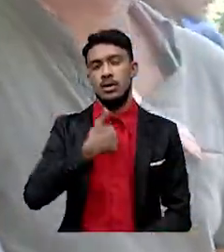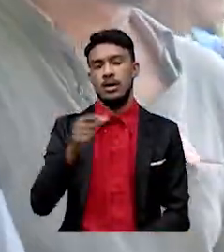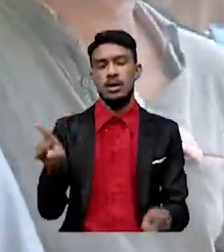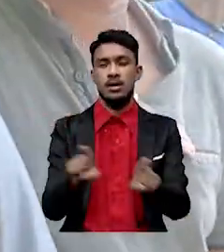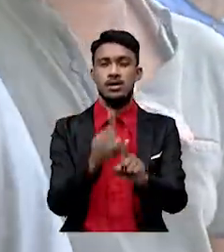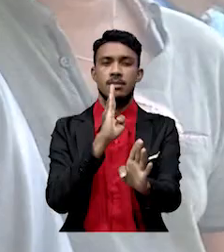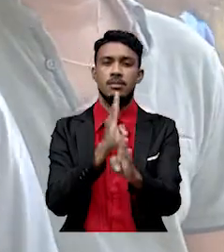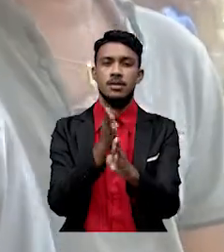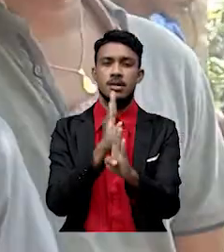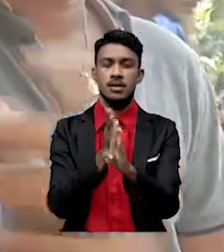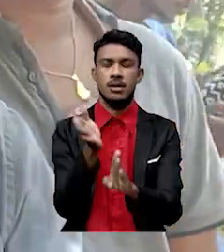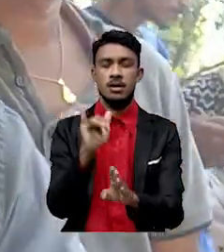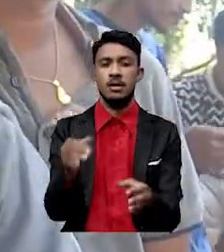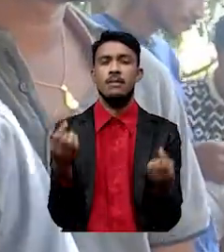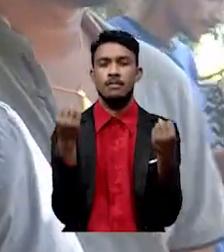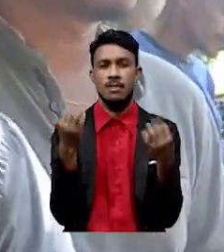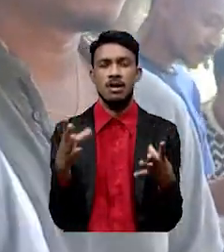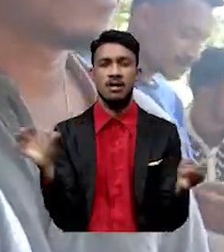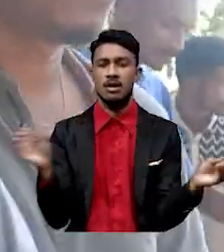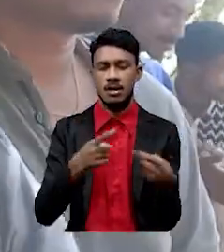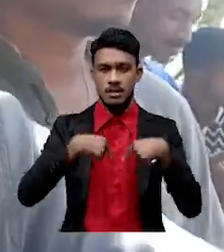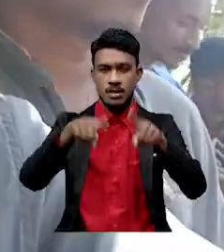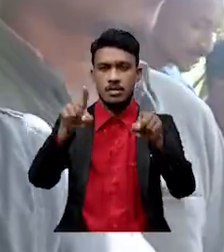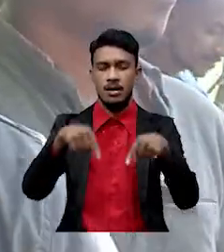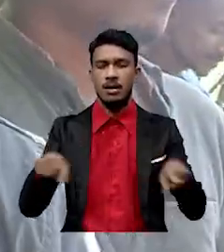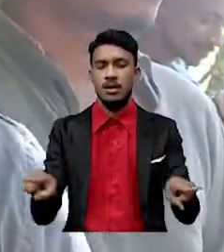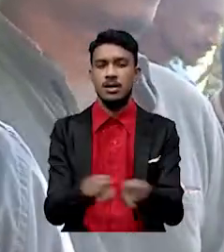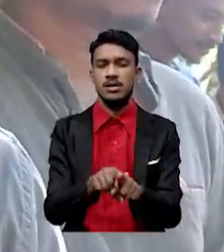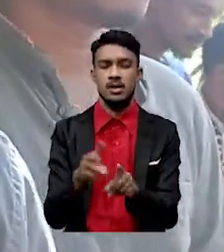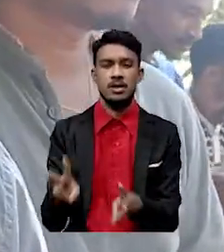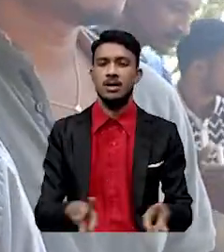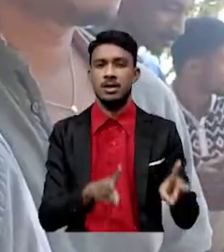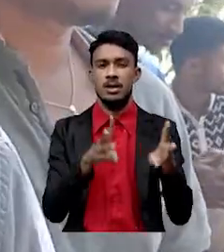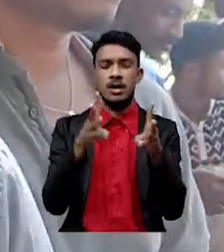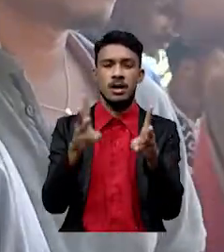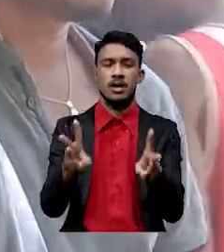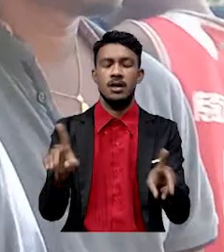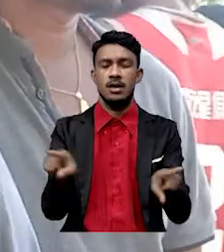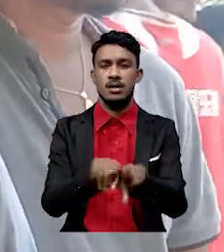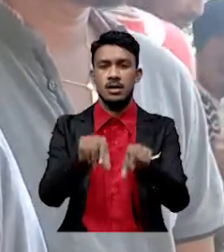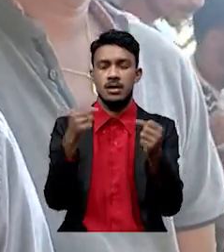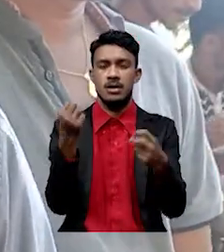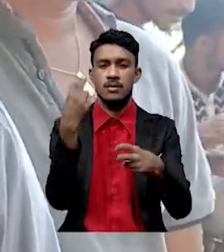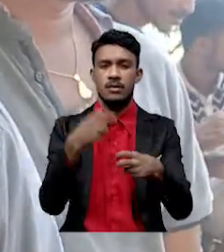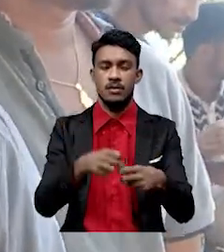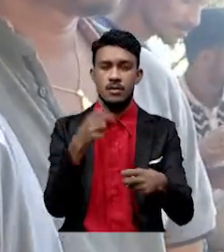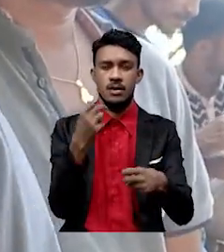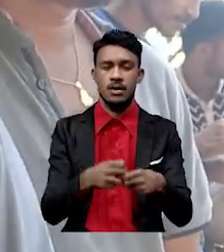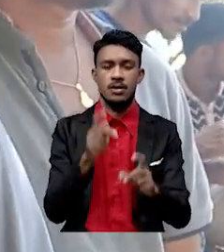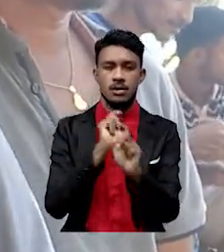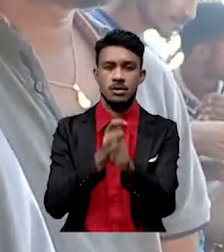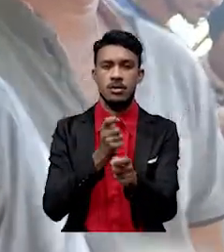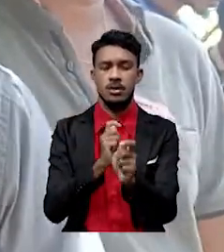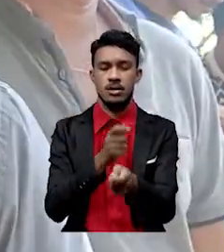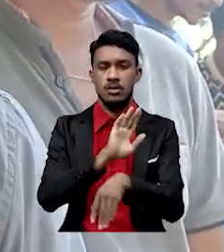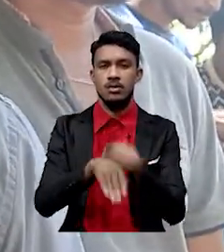ne kuaje la koi liu na usi dala ini dala ne sayan sa risku bot ba itanya movement transport sir ho tu koi dane